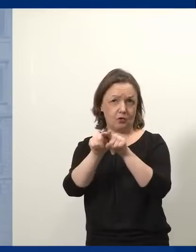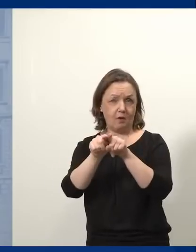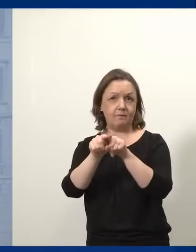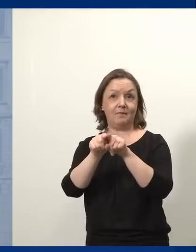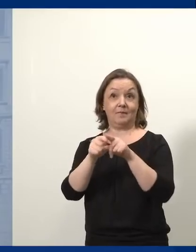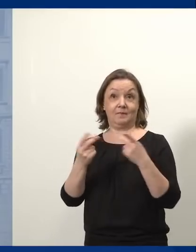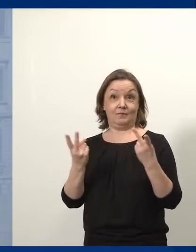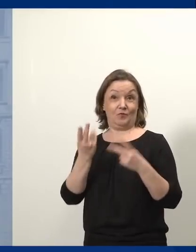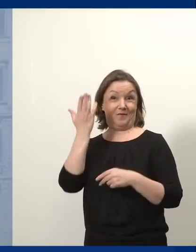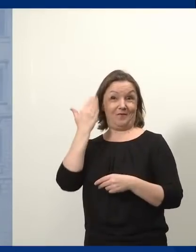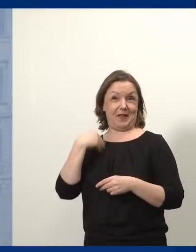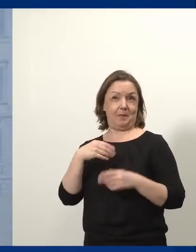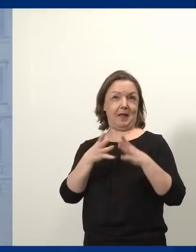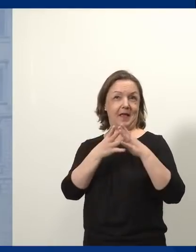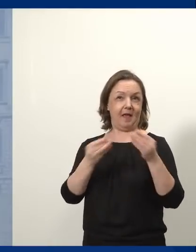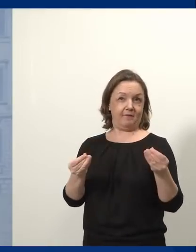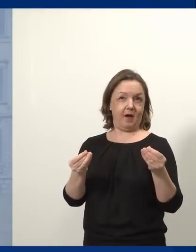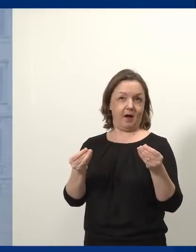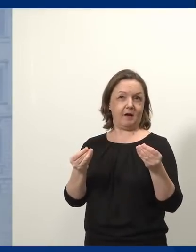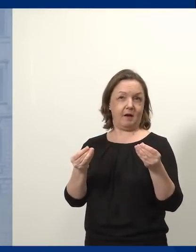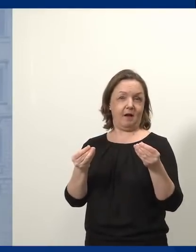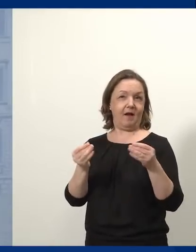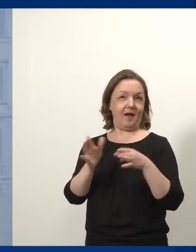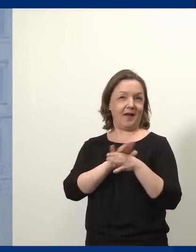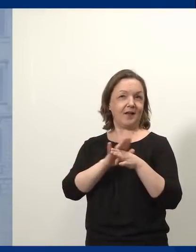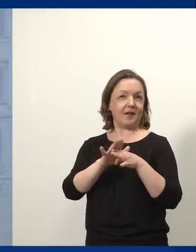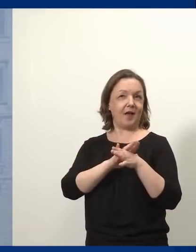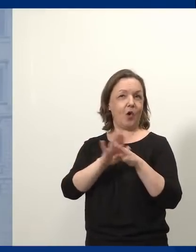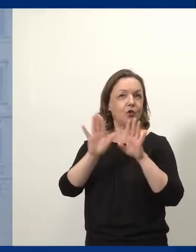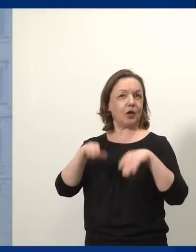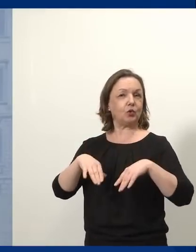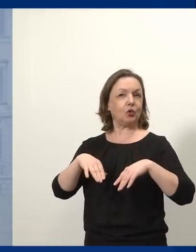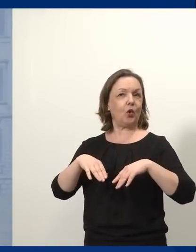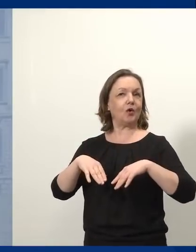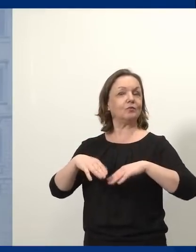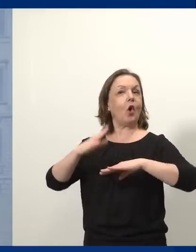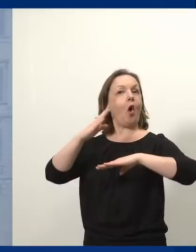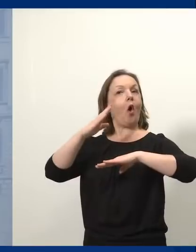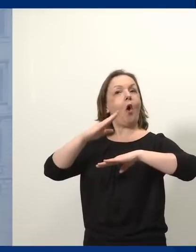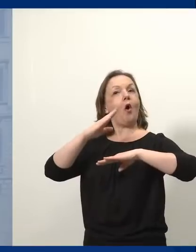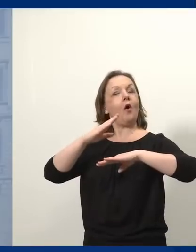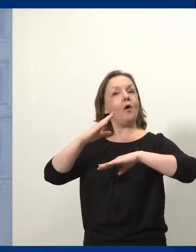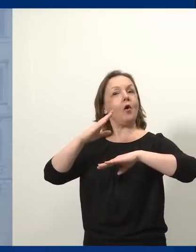tämä viime keväänä käytössä ollut nopeutetut